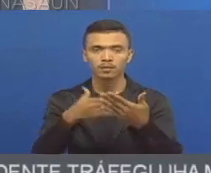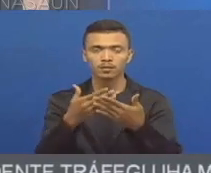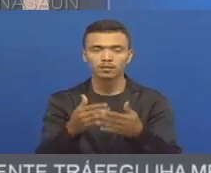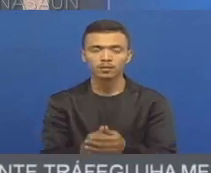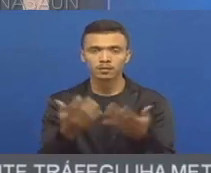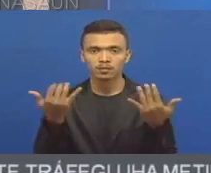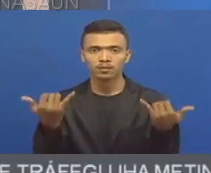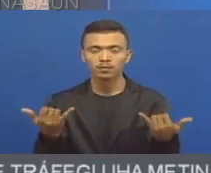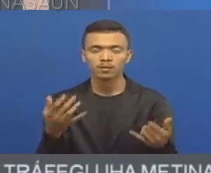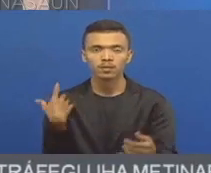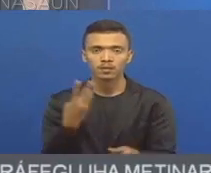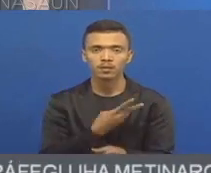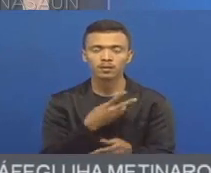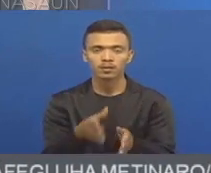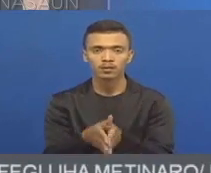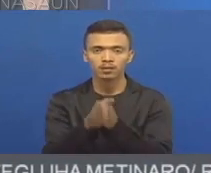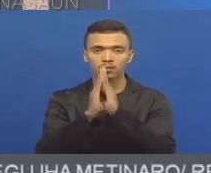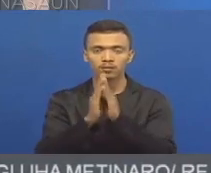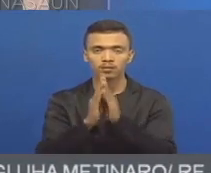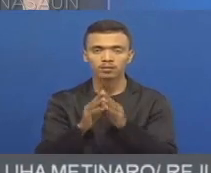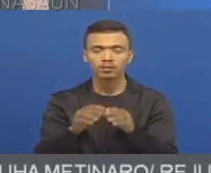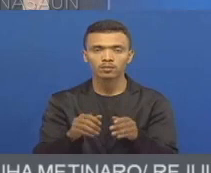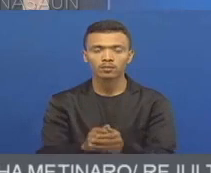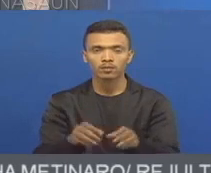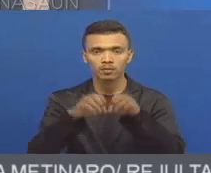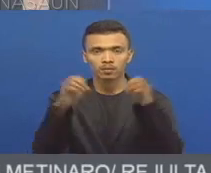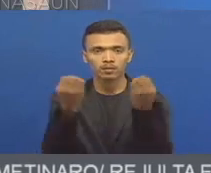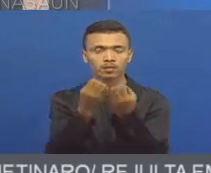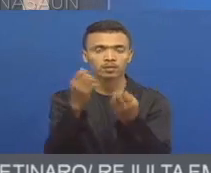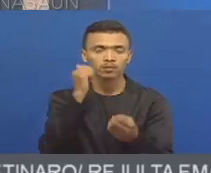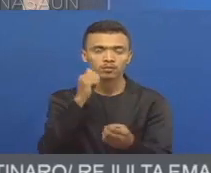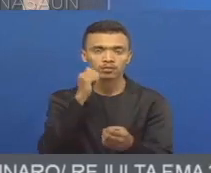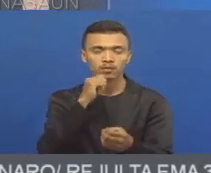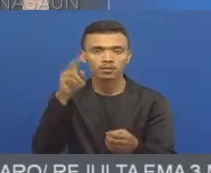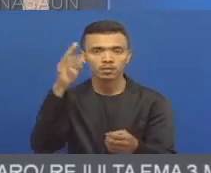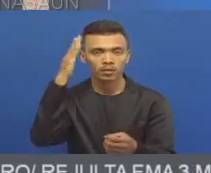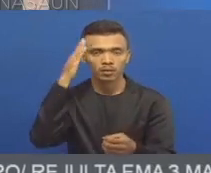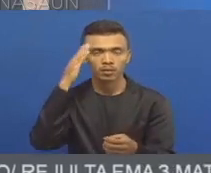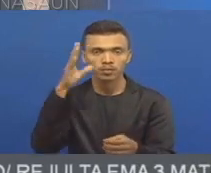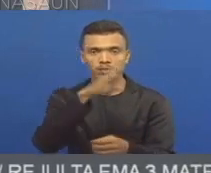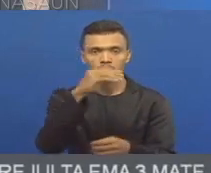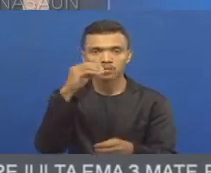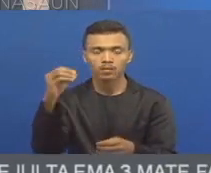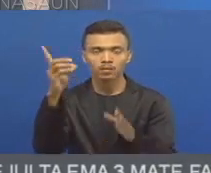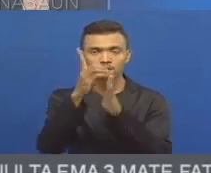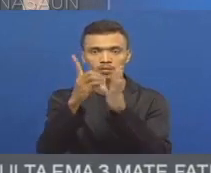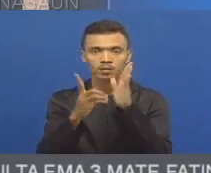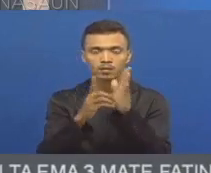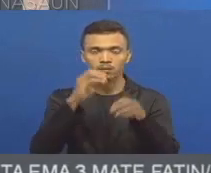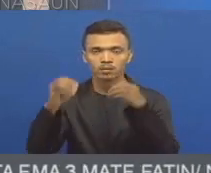minutus edisang ohin tase husu forum komunikasaun feto Timor Lorosa ini nia hanuin nomos adadus rumah kona